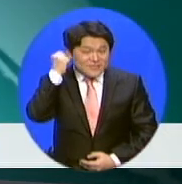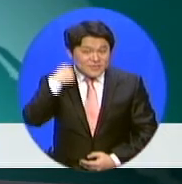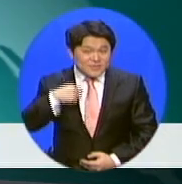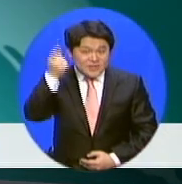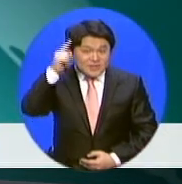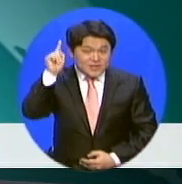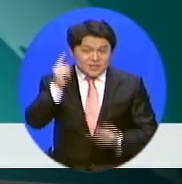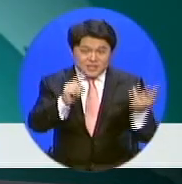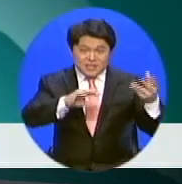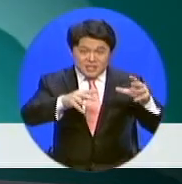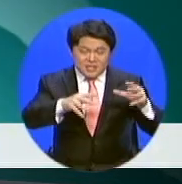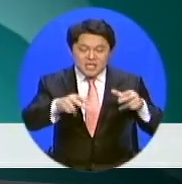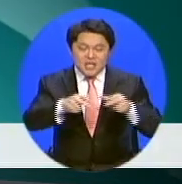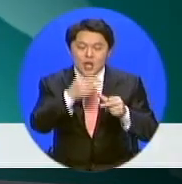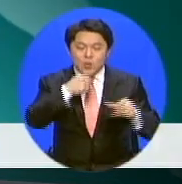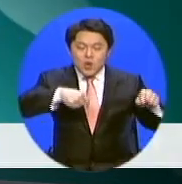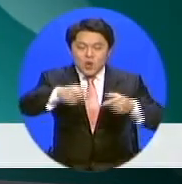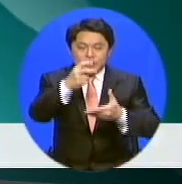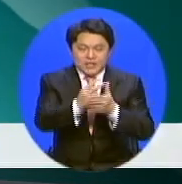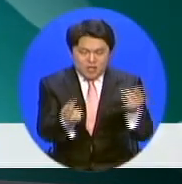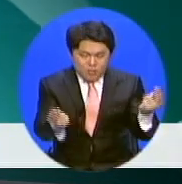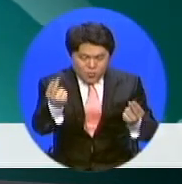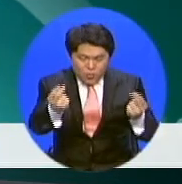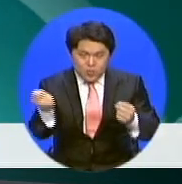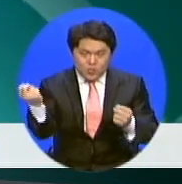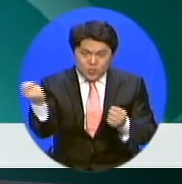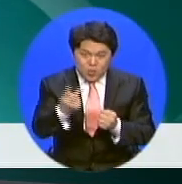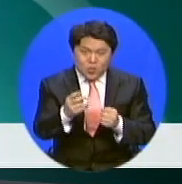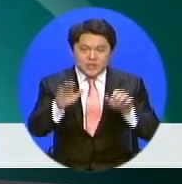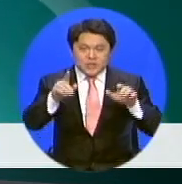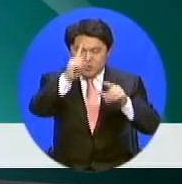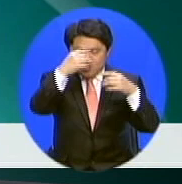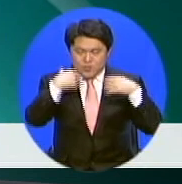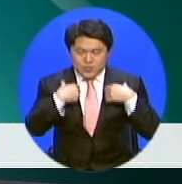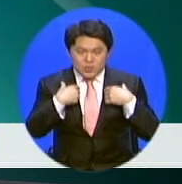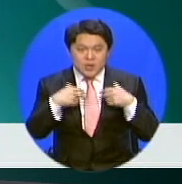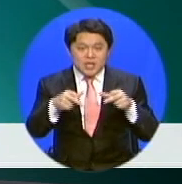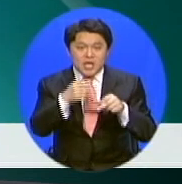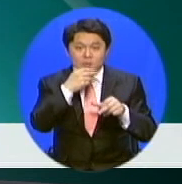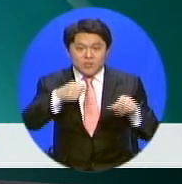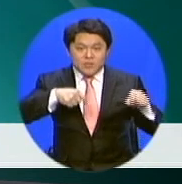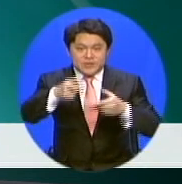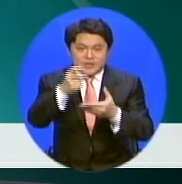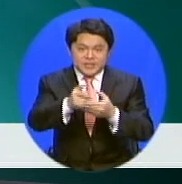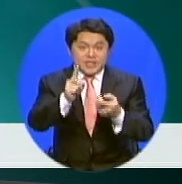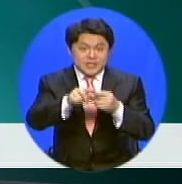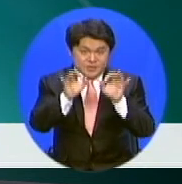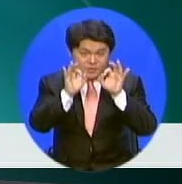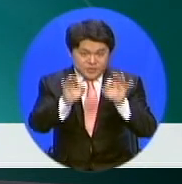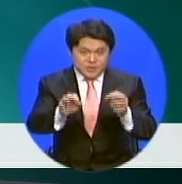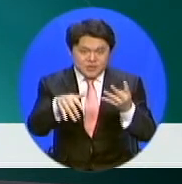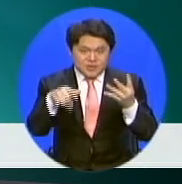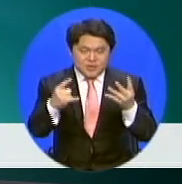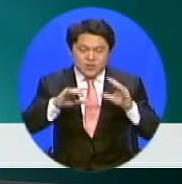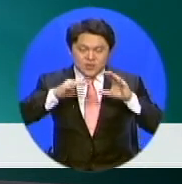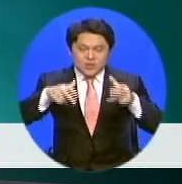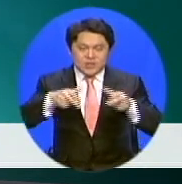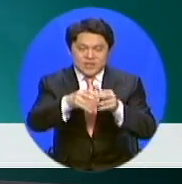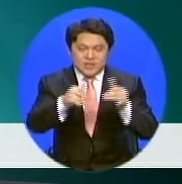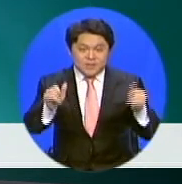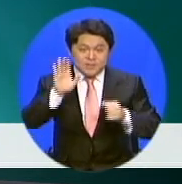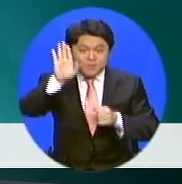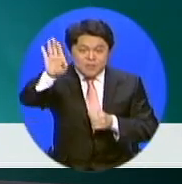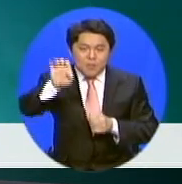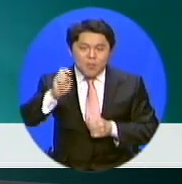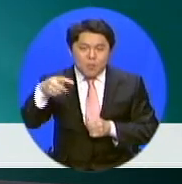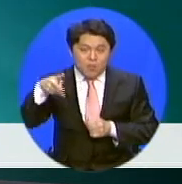러시아 3국의 장애인 복지 정책을 비교하고 현 정부의 장애인 복지 정책을 돌아보는 제4회 국제장애인 미래 포럼이